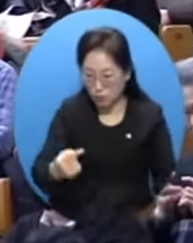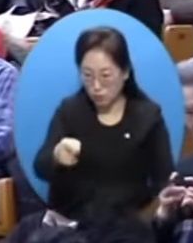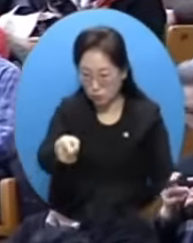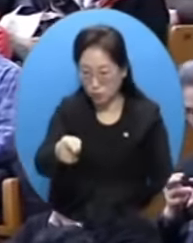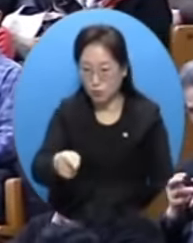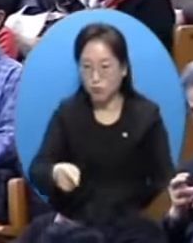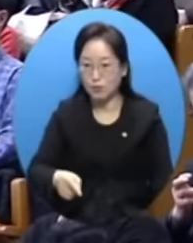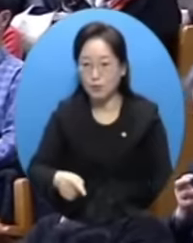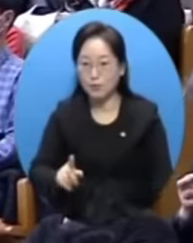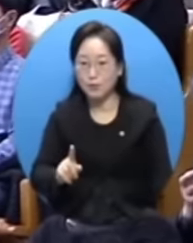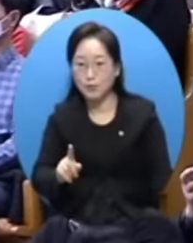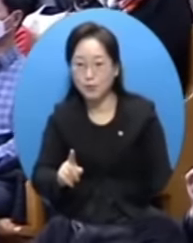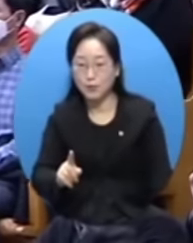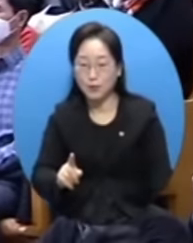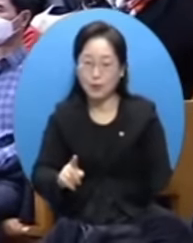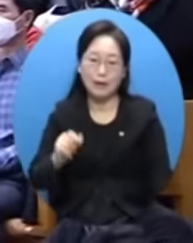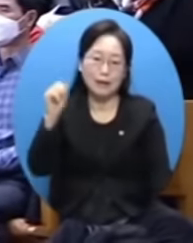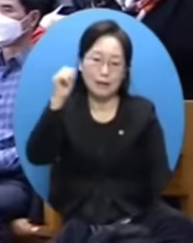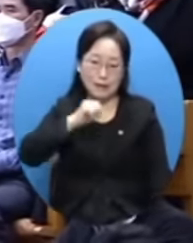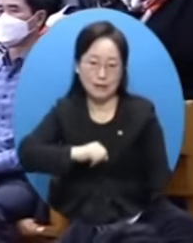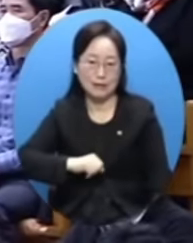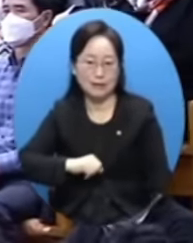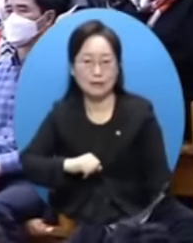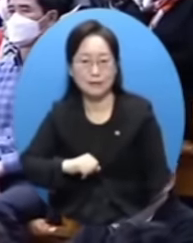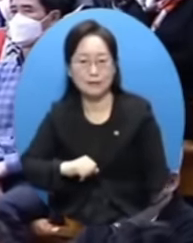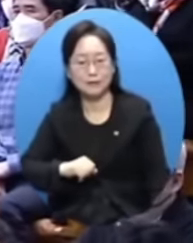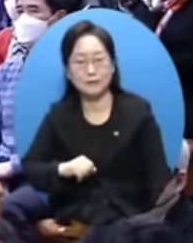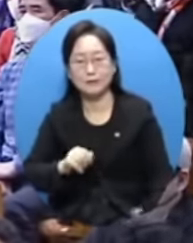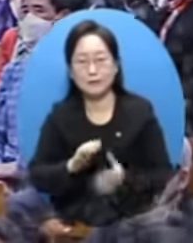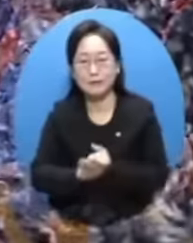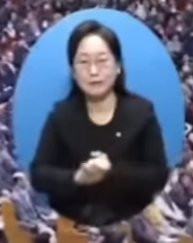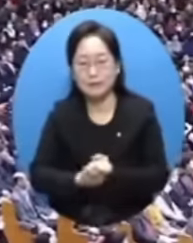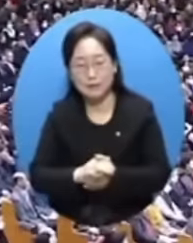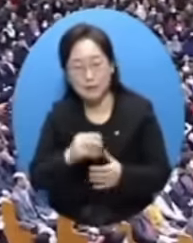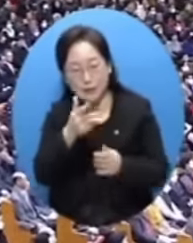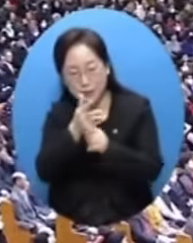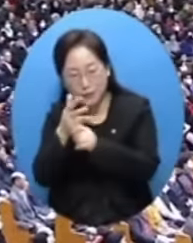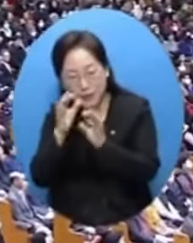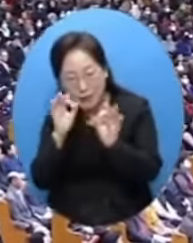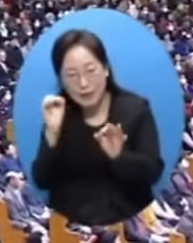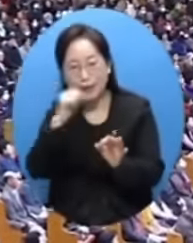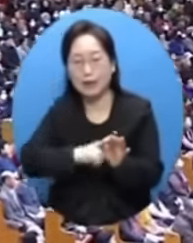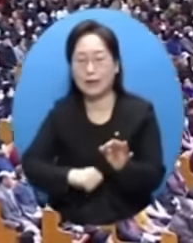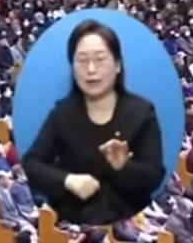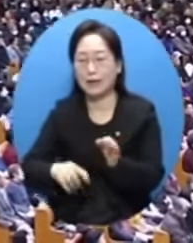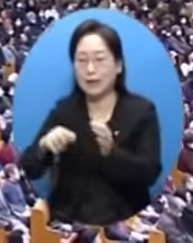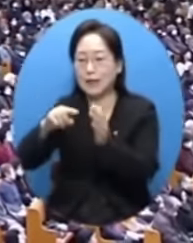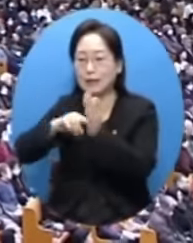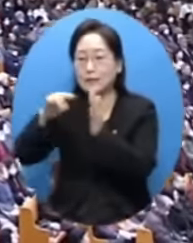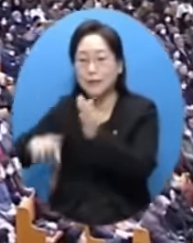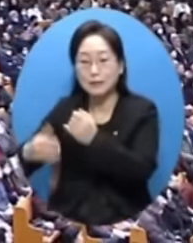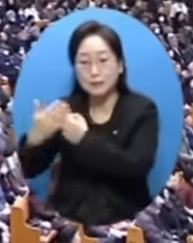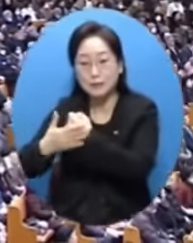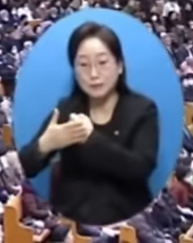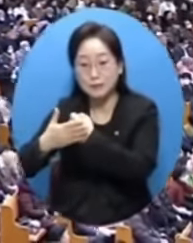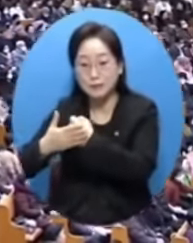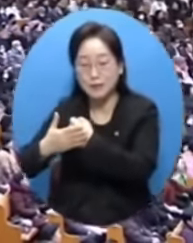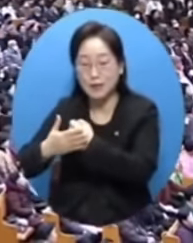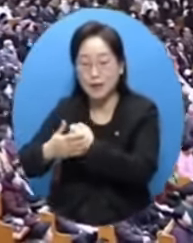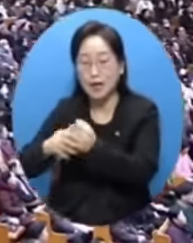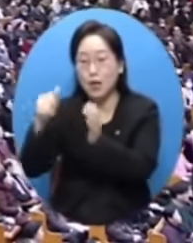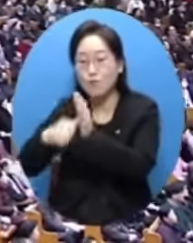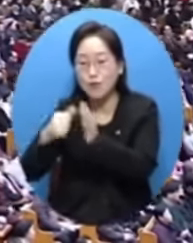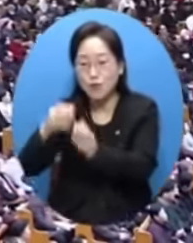사람이 사 수환이 뛰어난 거 같아요 그들에게 면세품을 구해다가 팔았습니다 향수 뭐 이런